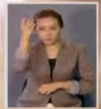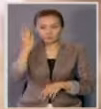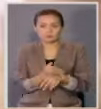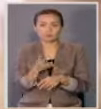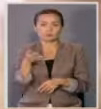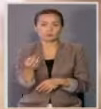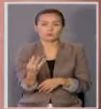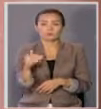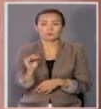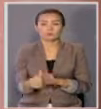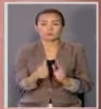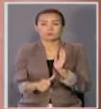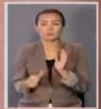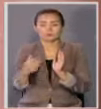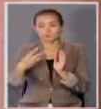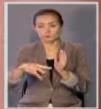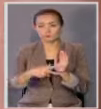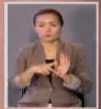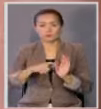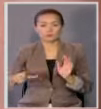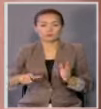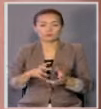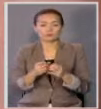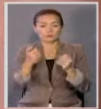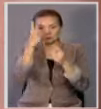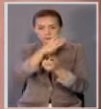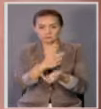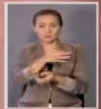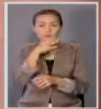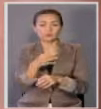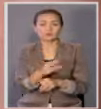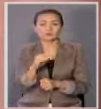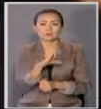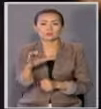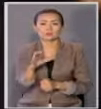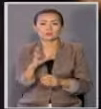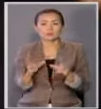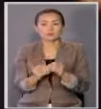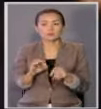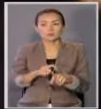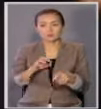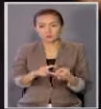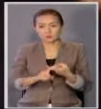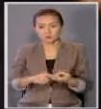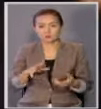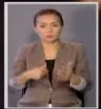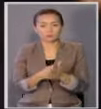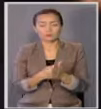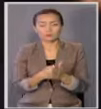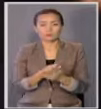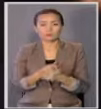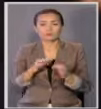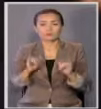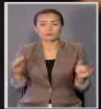у 14 638 человек. Об этом сообщает агентство ТАСС. По его данным, число зараженных ковид достигло